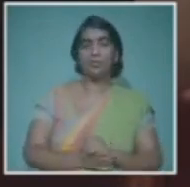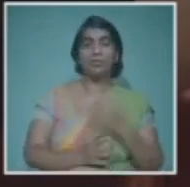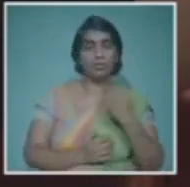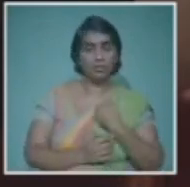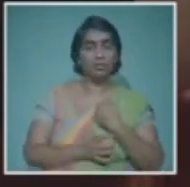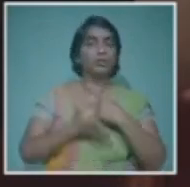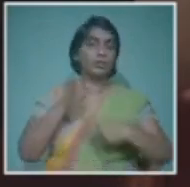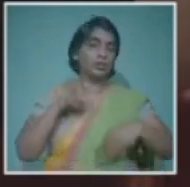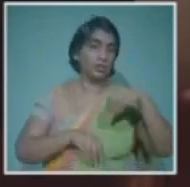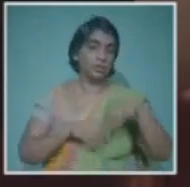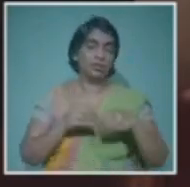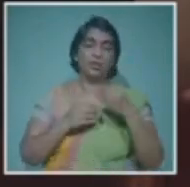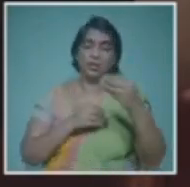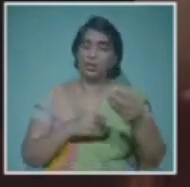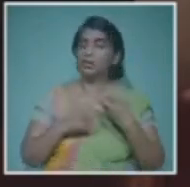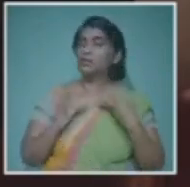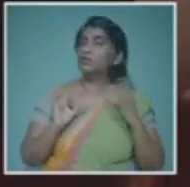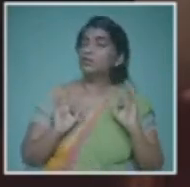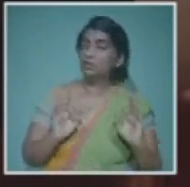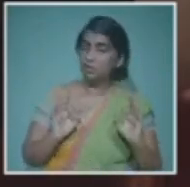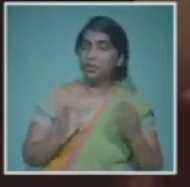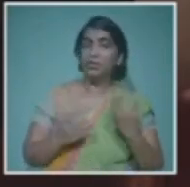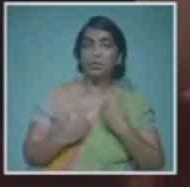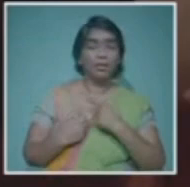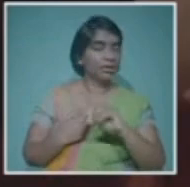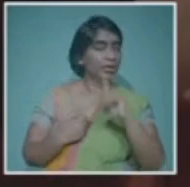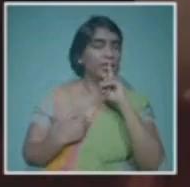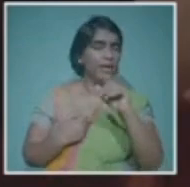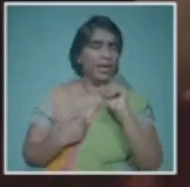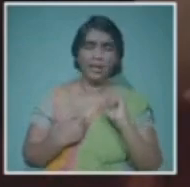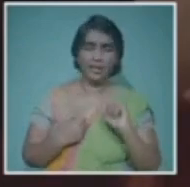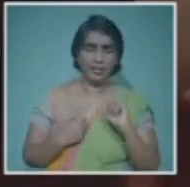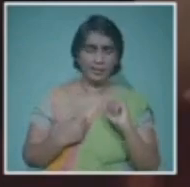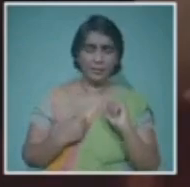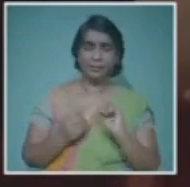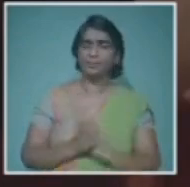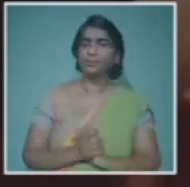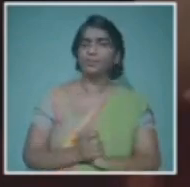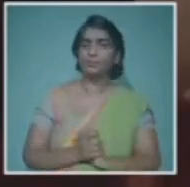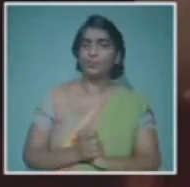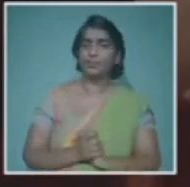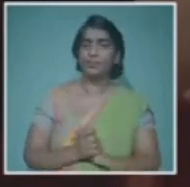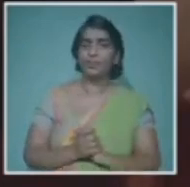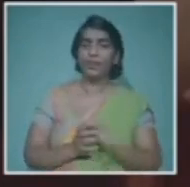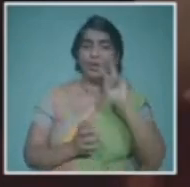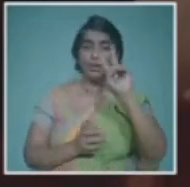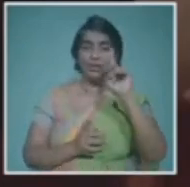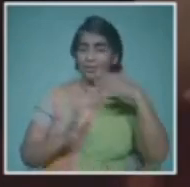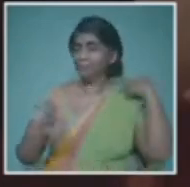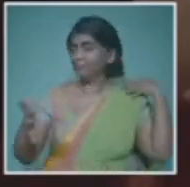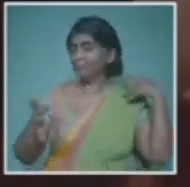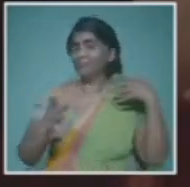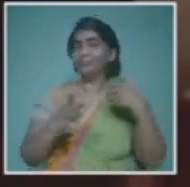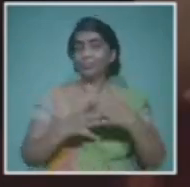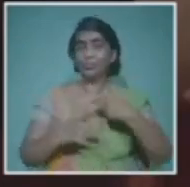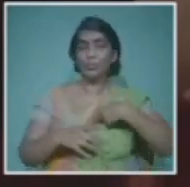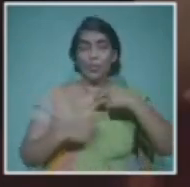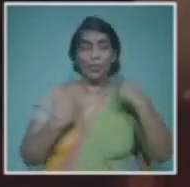මම ඡන්දය දෙන්නට ලැහැස්තිය. මා ඉතේ කියන්නේ ඇයි 21 වැනි සිවසේ අභියෝග